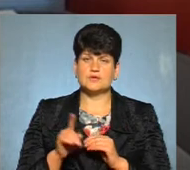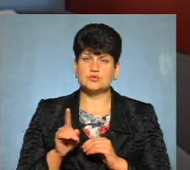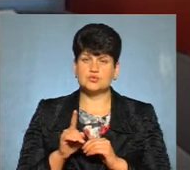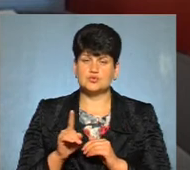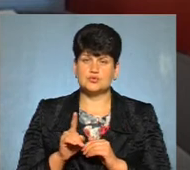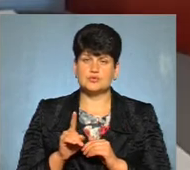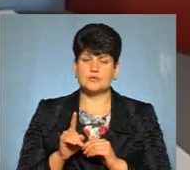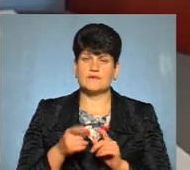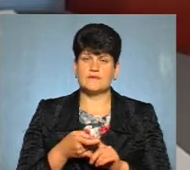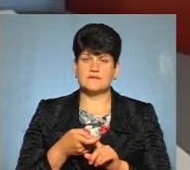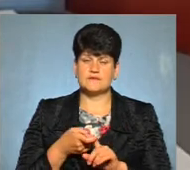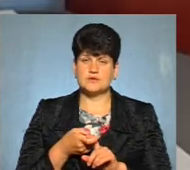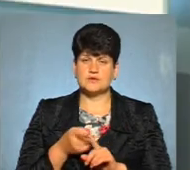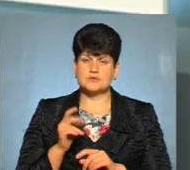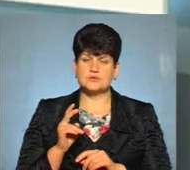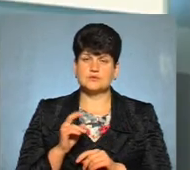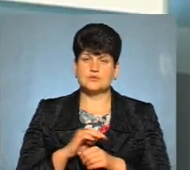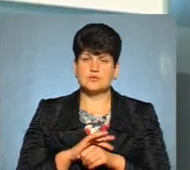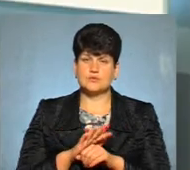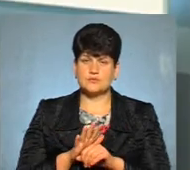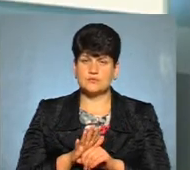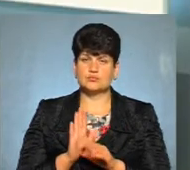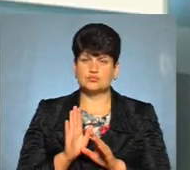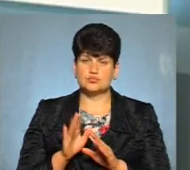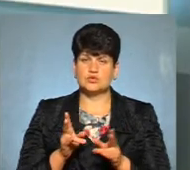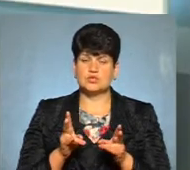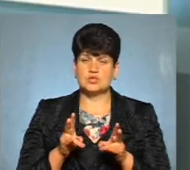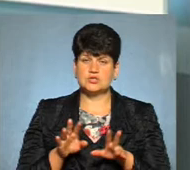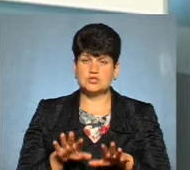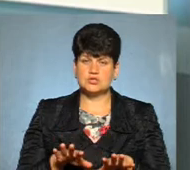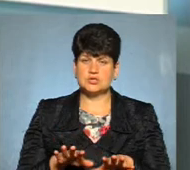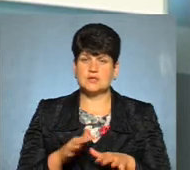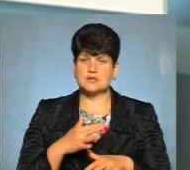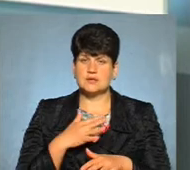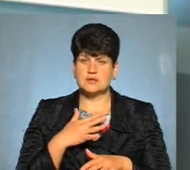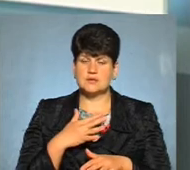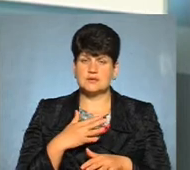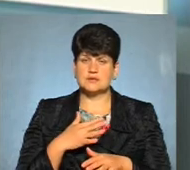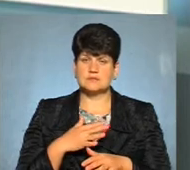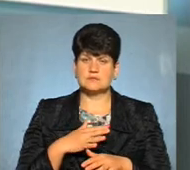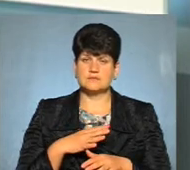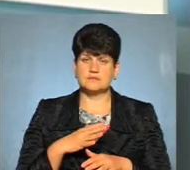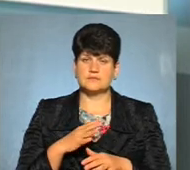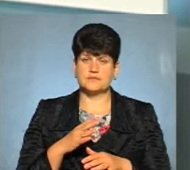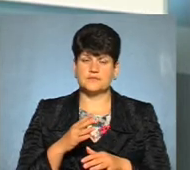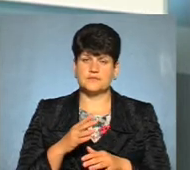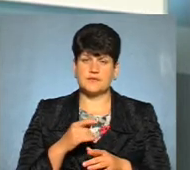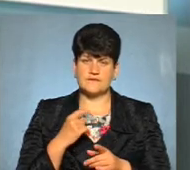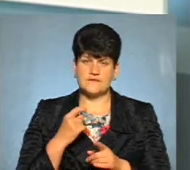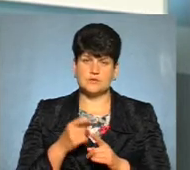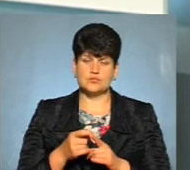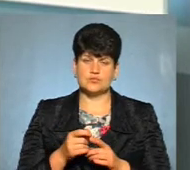вірус SARS-CoV-2 теж буде лишати по собі достатньо стійку імунну